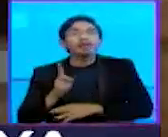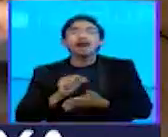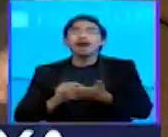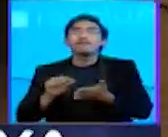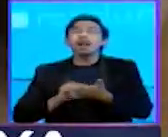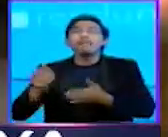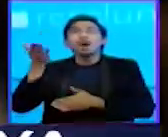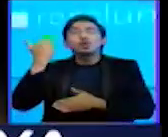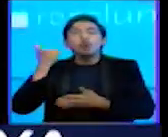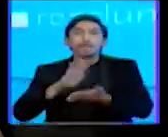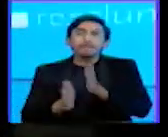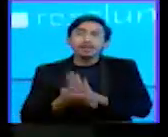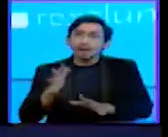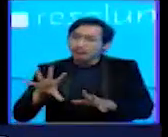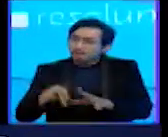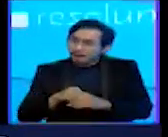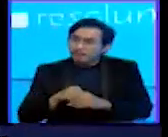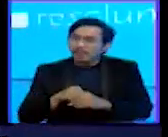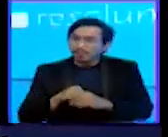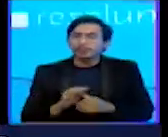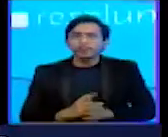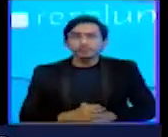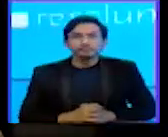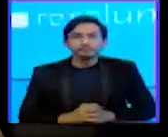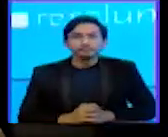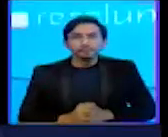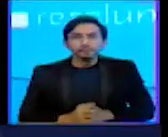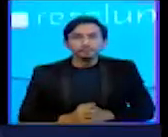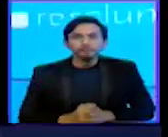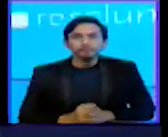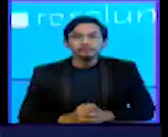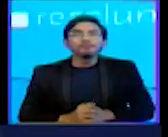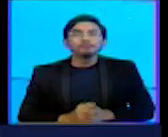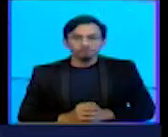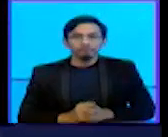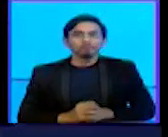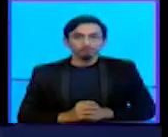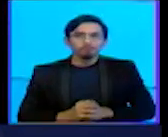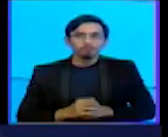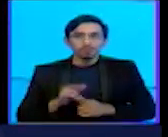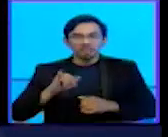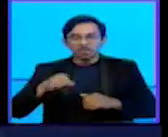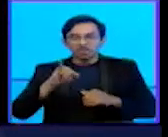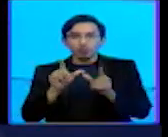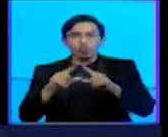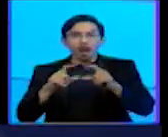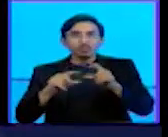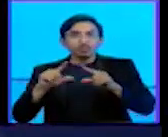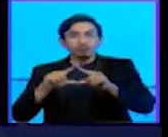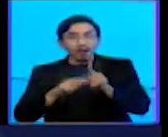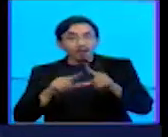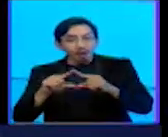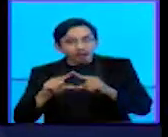Jiwasraya. Ini lebih masif daripada yang Jiwasraya, proses-proses cara pencucian uang maupun dibelanjakan